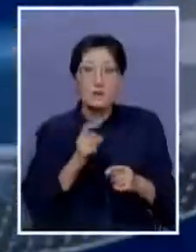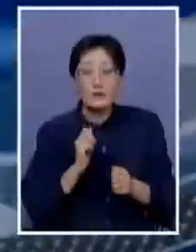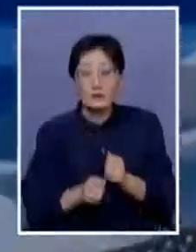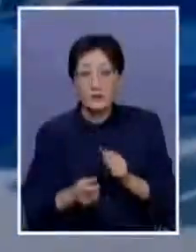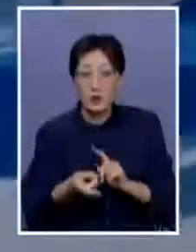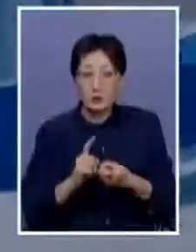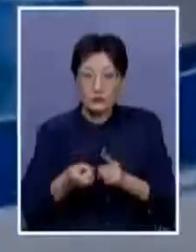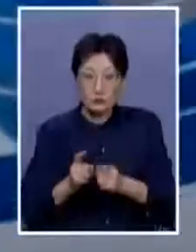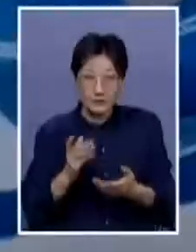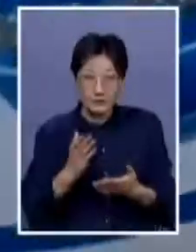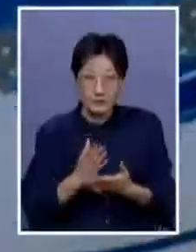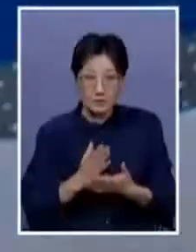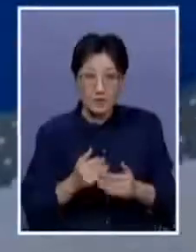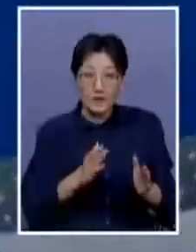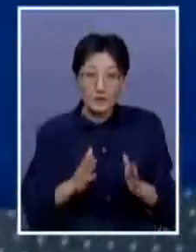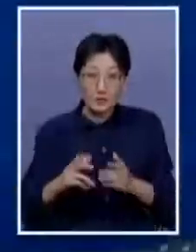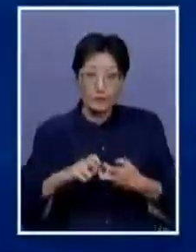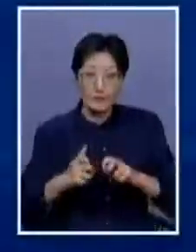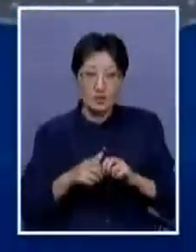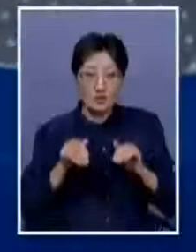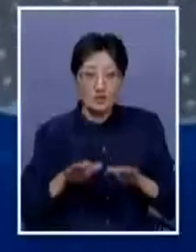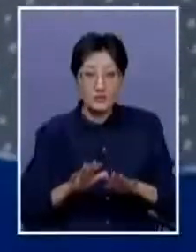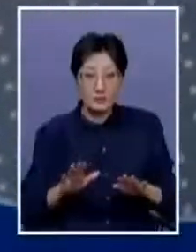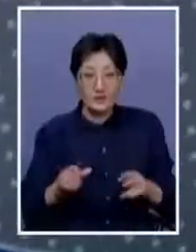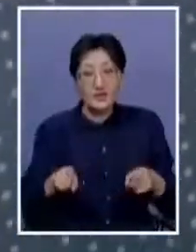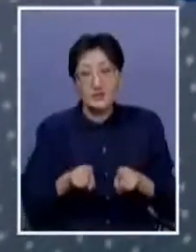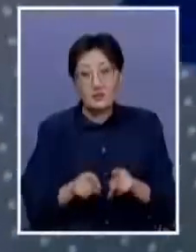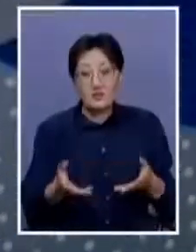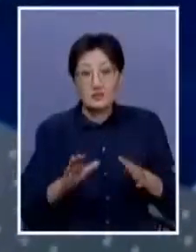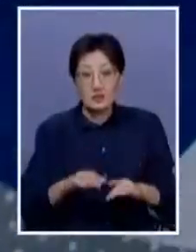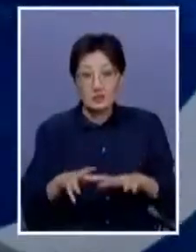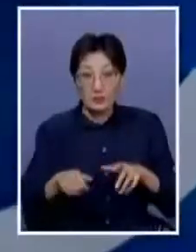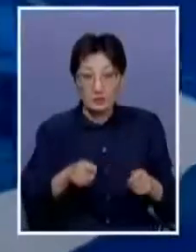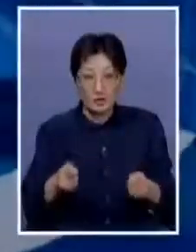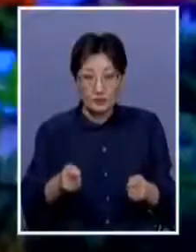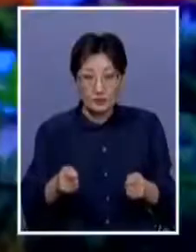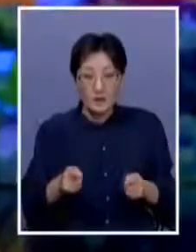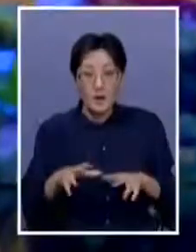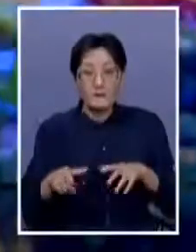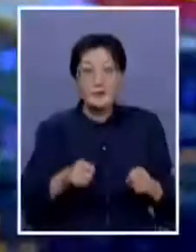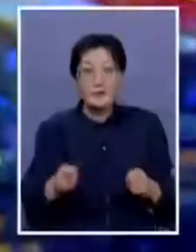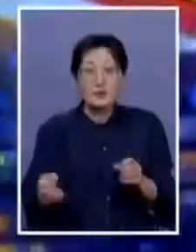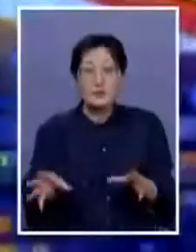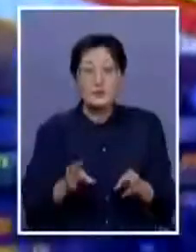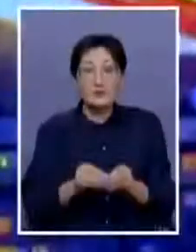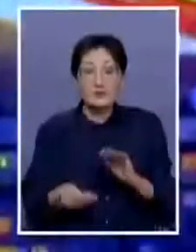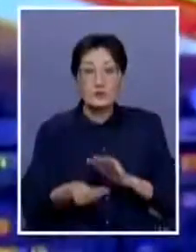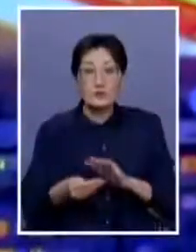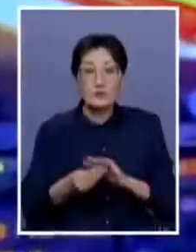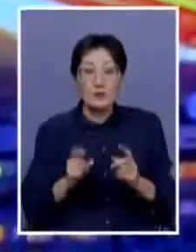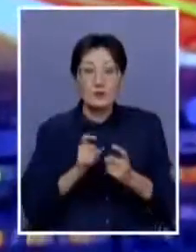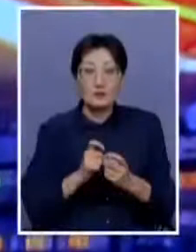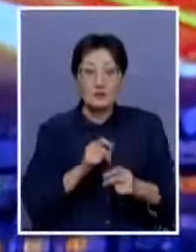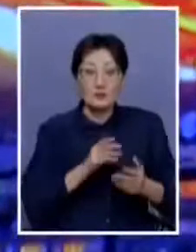бір ауысып жатыр. Ал жүйелі проблемалар шешілмеген күйі тұр, деді Қасым-Жомарт Тоқаев. Президент сыбайлас жемқорлықпен күрес